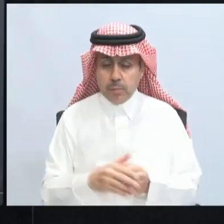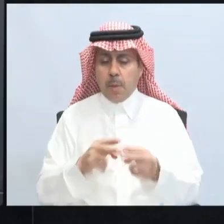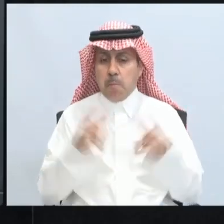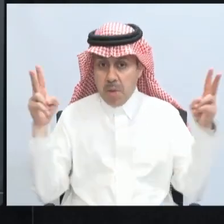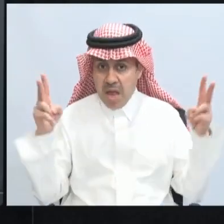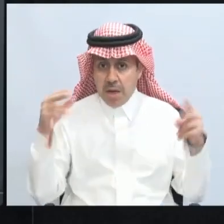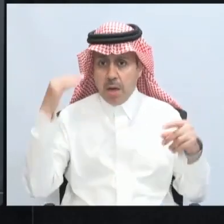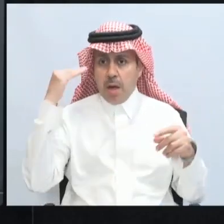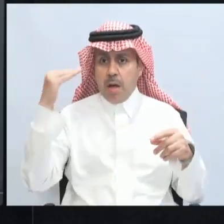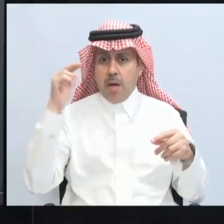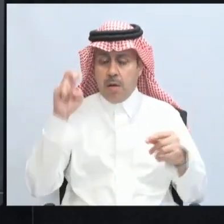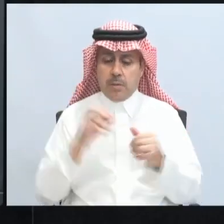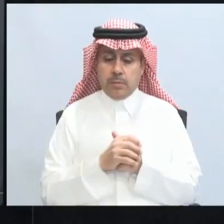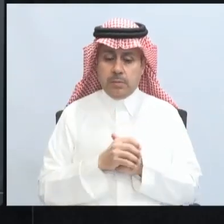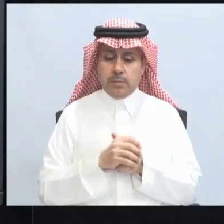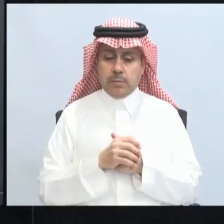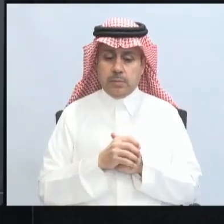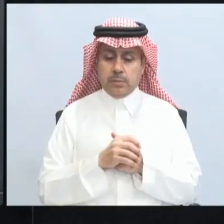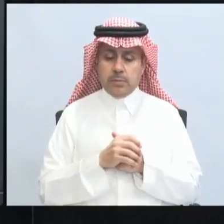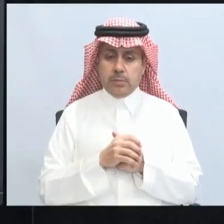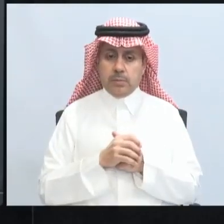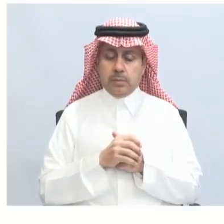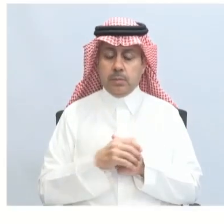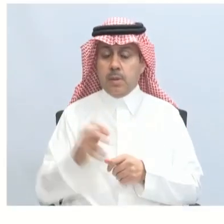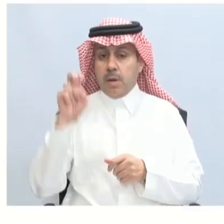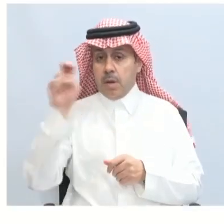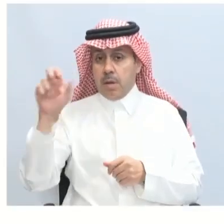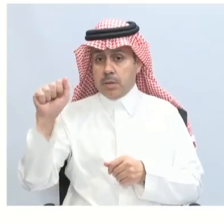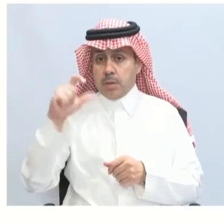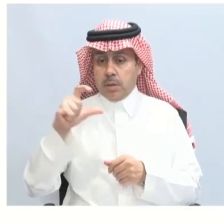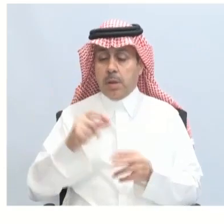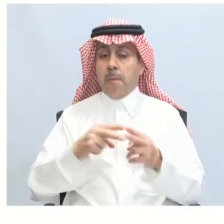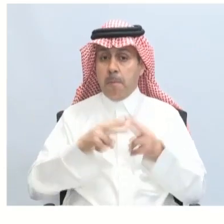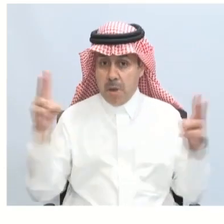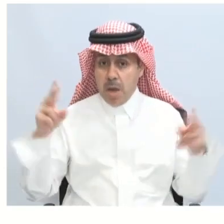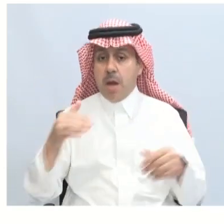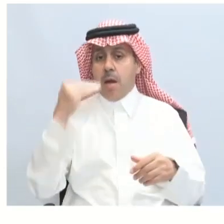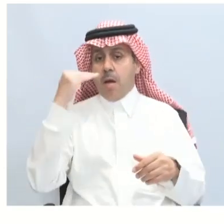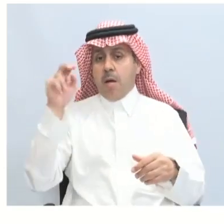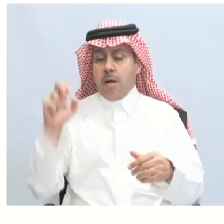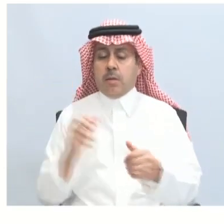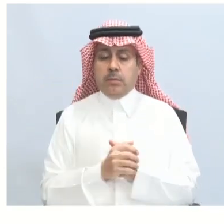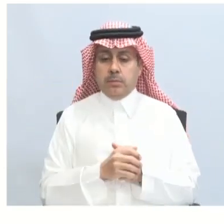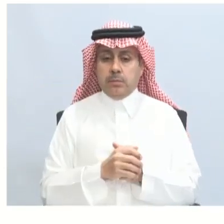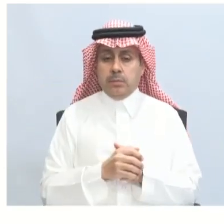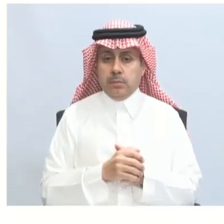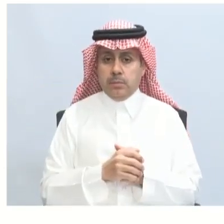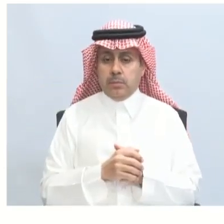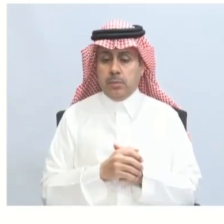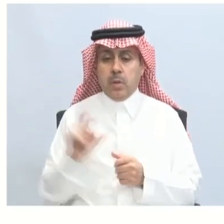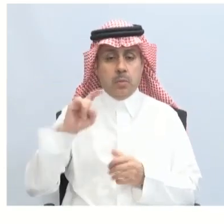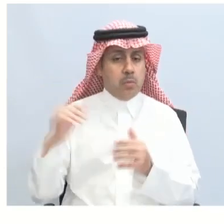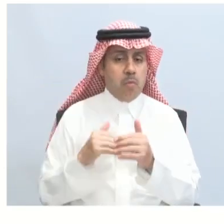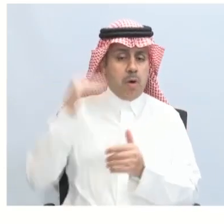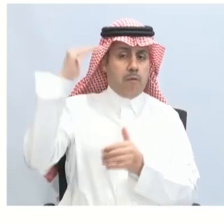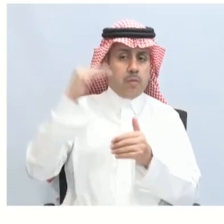الباطل لهذا نقول من اداب المجادله ان يكون القصد منها بيان الحق وكشف الباطل لا مجرد المالب وحب العلو